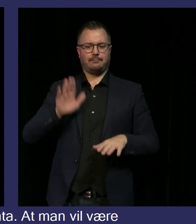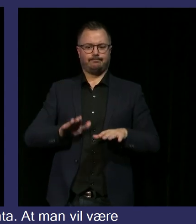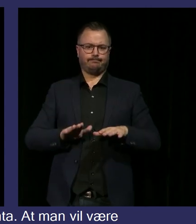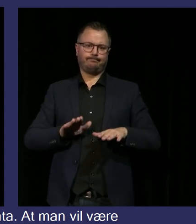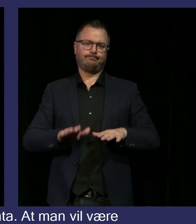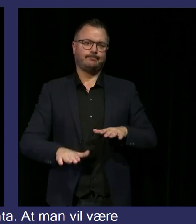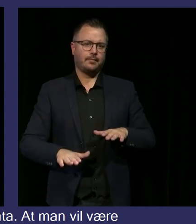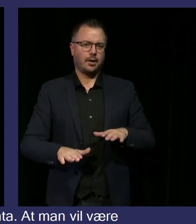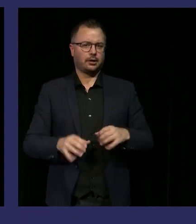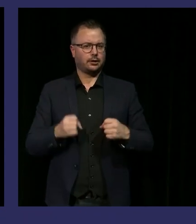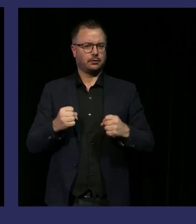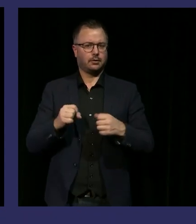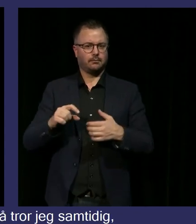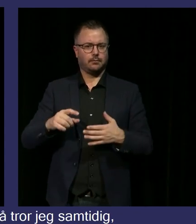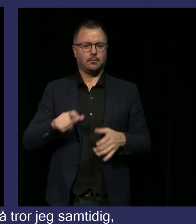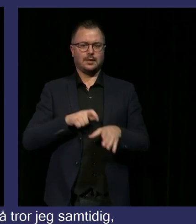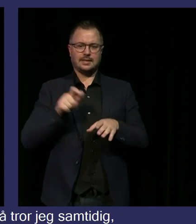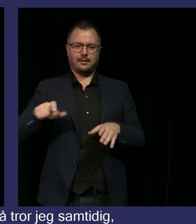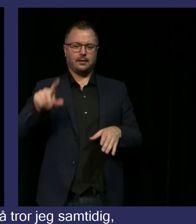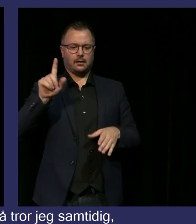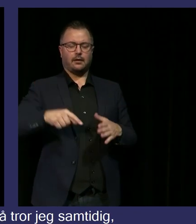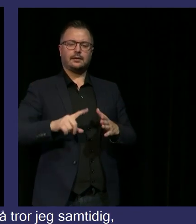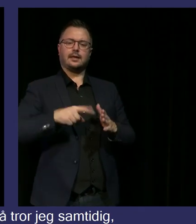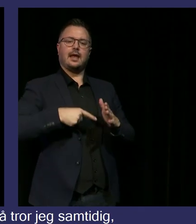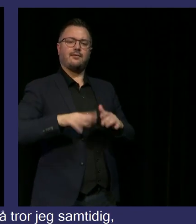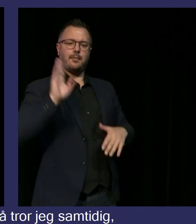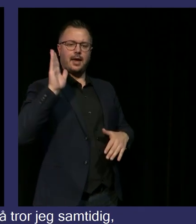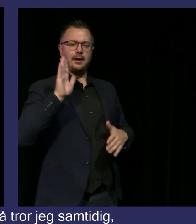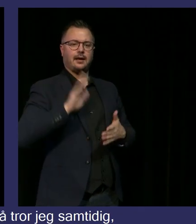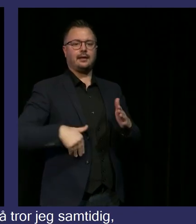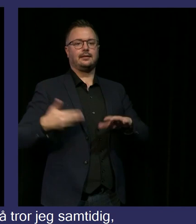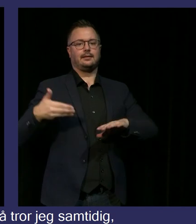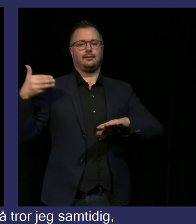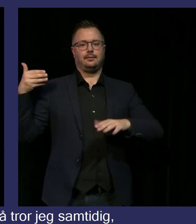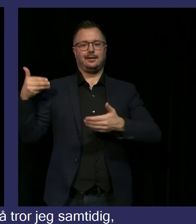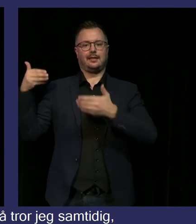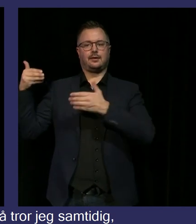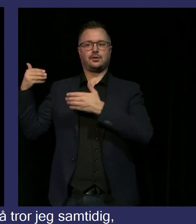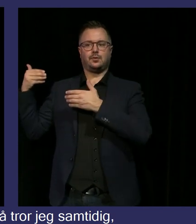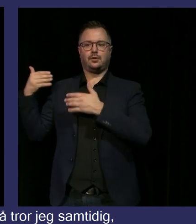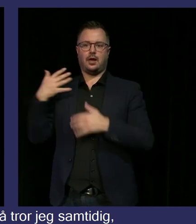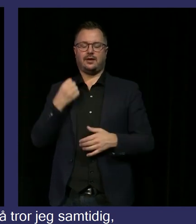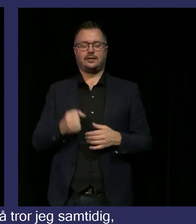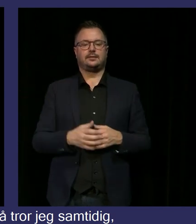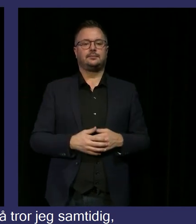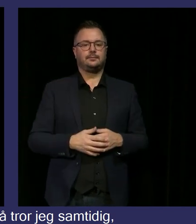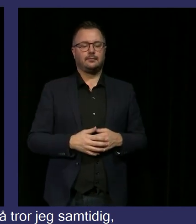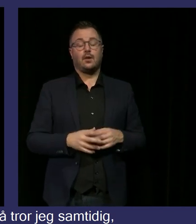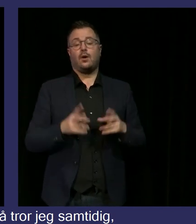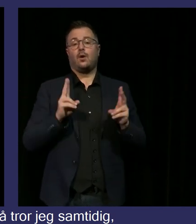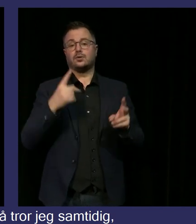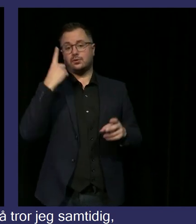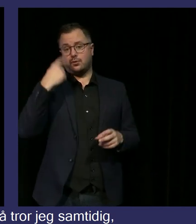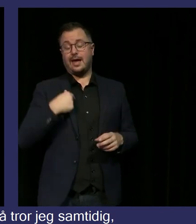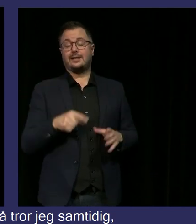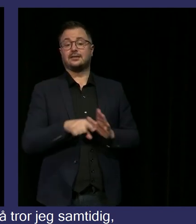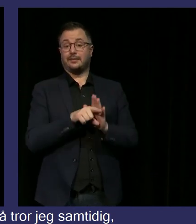som pasient og bli mer krevende enn det tidligere generasjoner har vært. Og så tror jeg